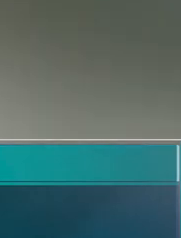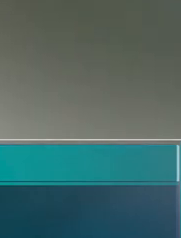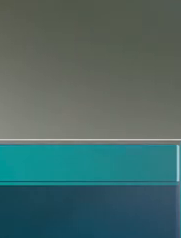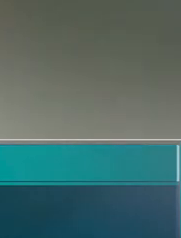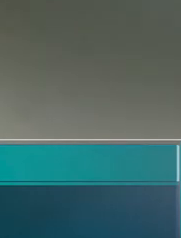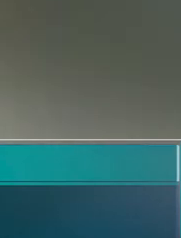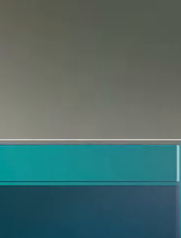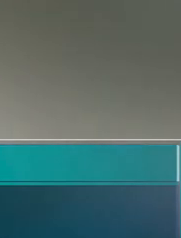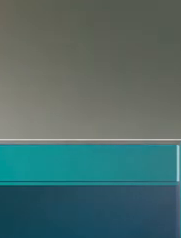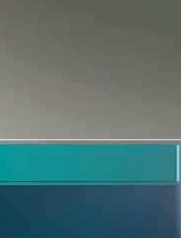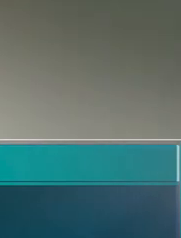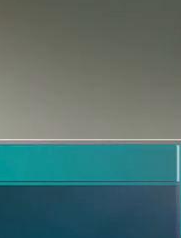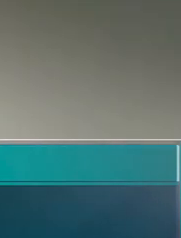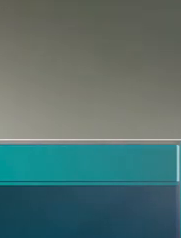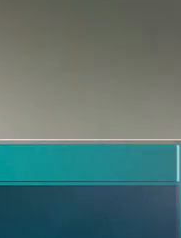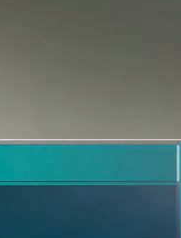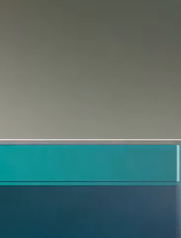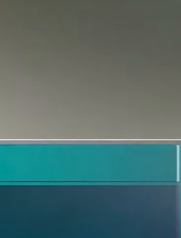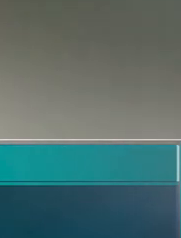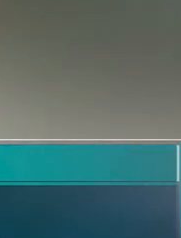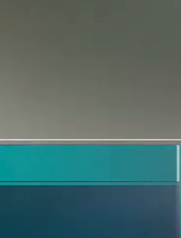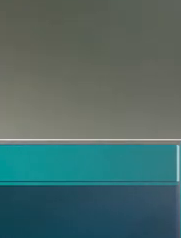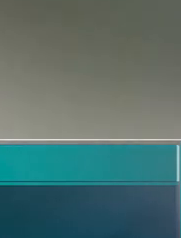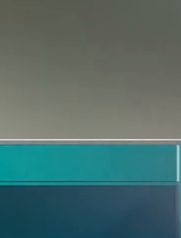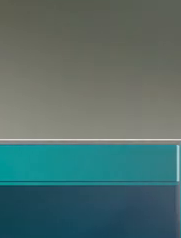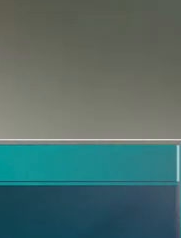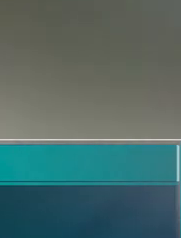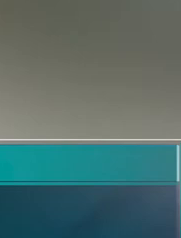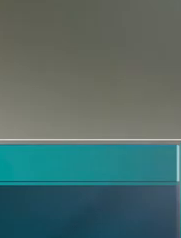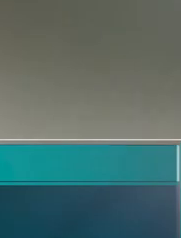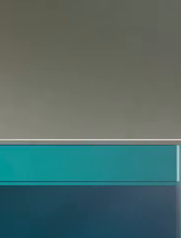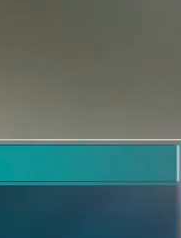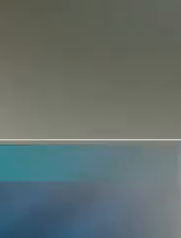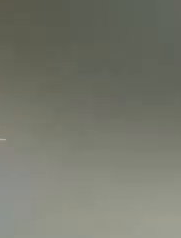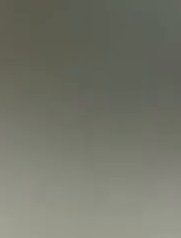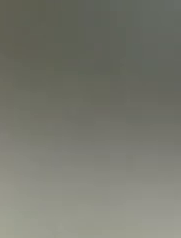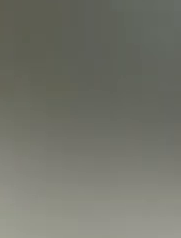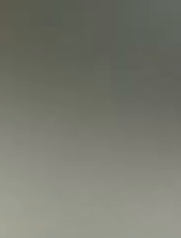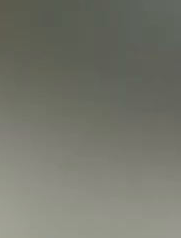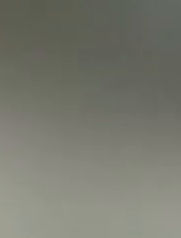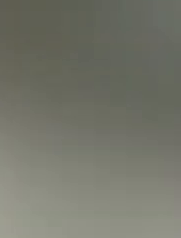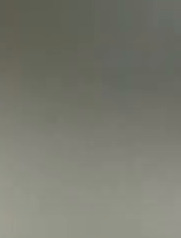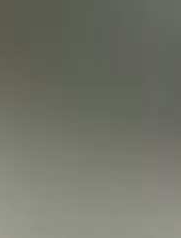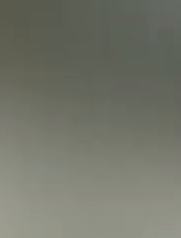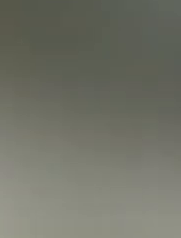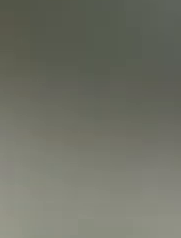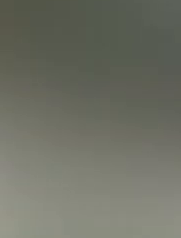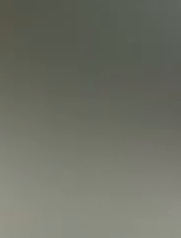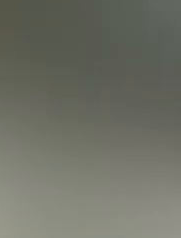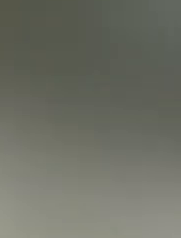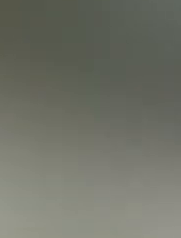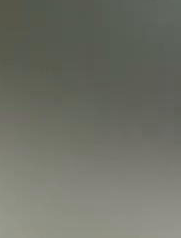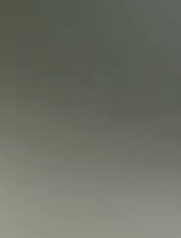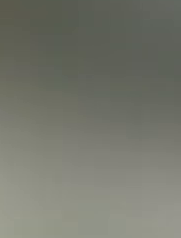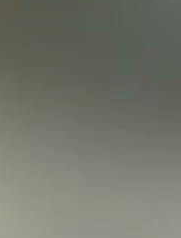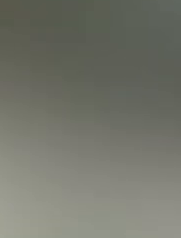спринтер, дев'ятиразовий олімпійський чемпіон Усейн Болт. Сьогодні ми робимо крок за кроком, аби бігти. Біг у нашому випадку